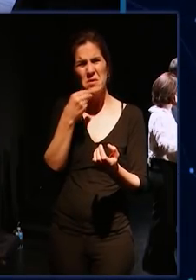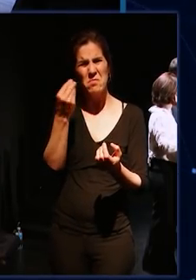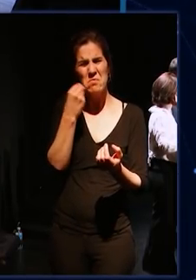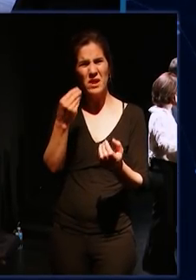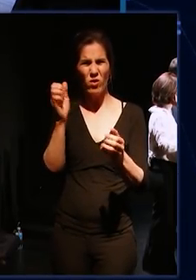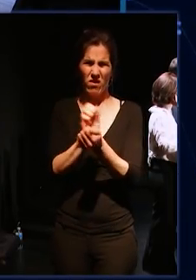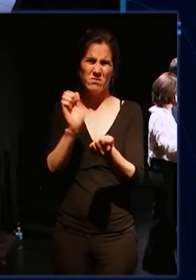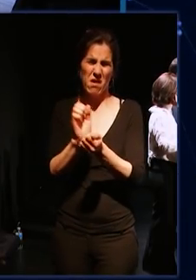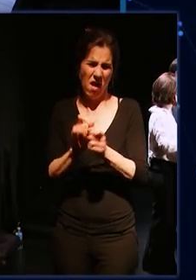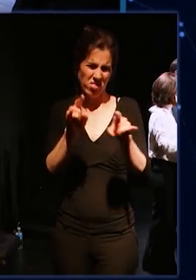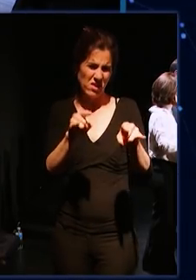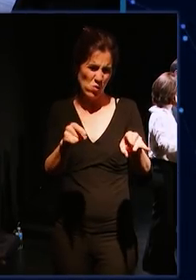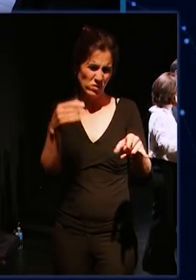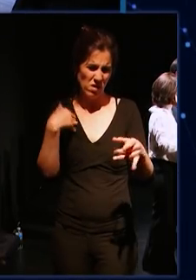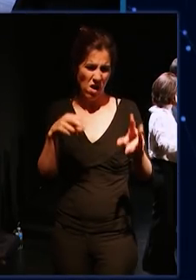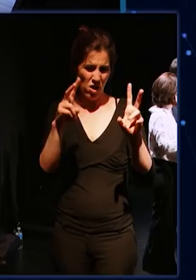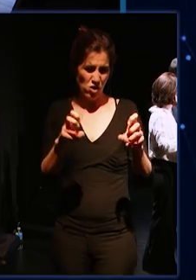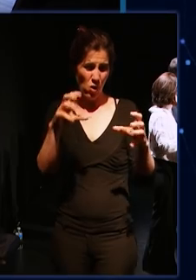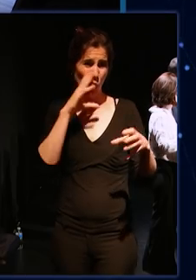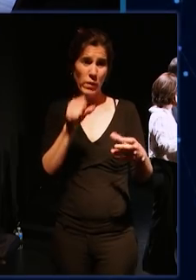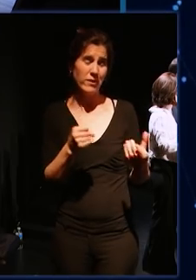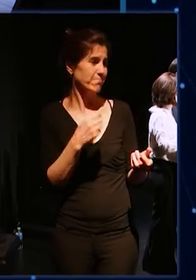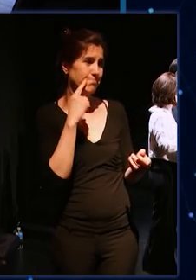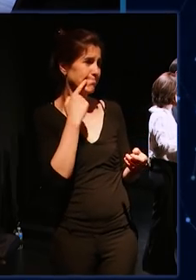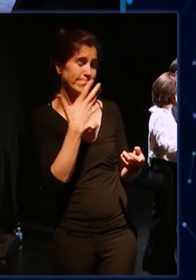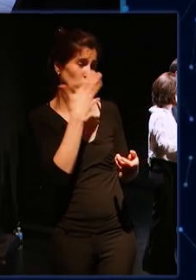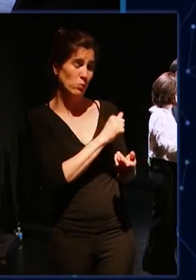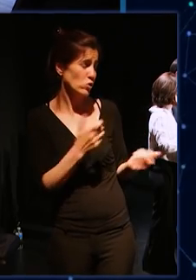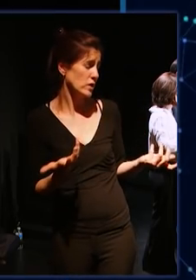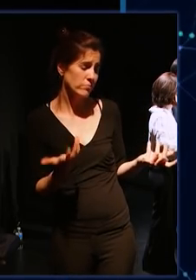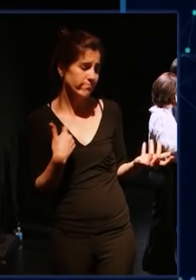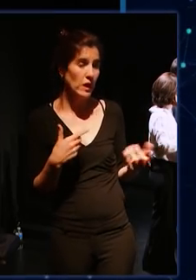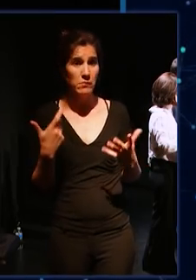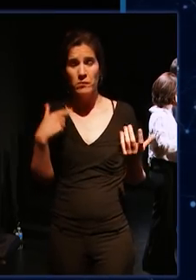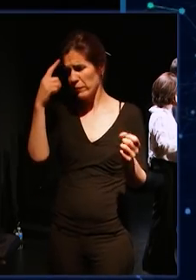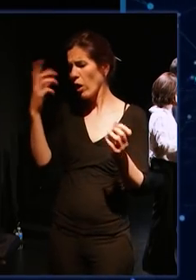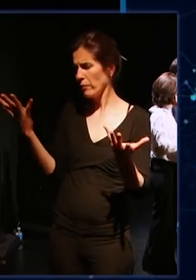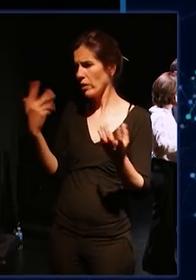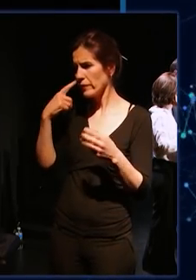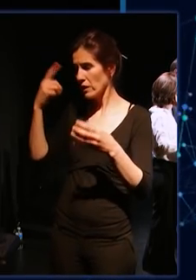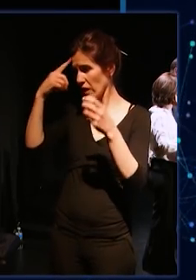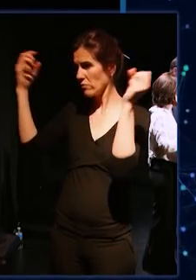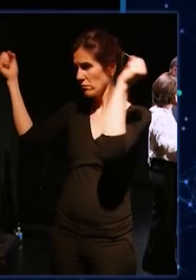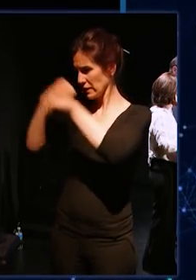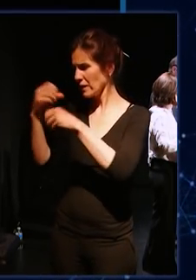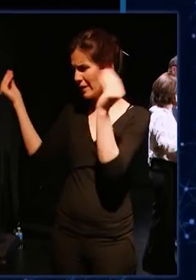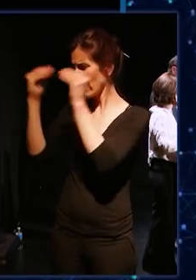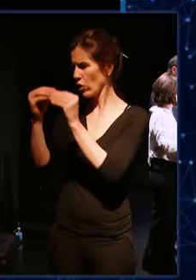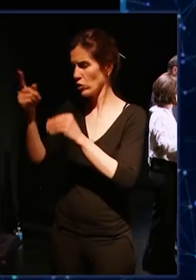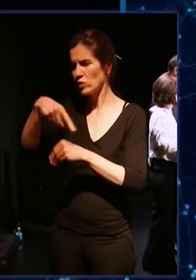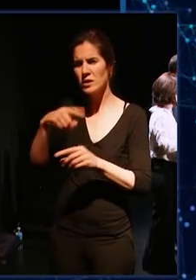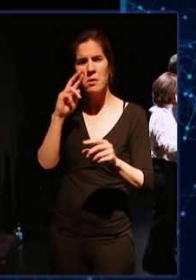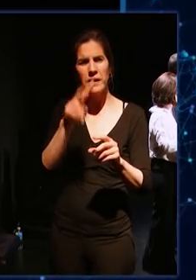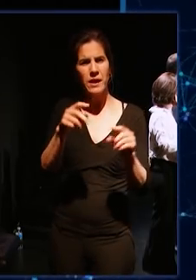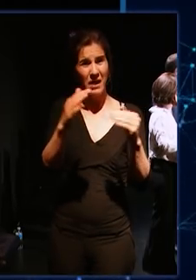no? Esperar el nou govern que es formarà. No? Però estem d'acord. Però nosaltres entenem la Tèxtil com un hotel